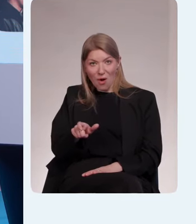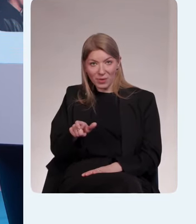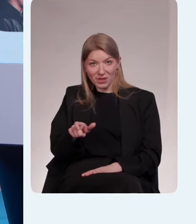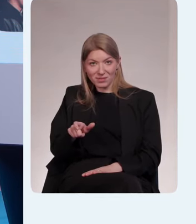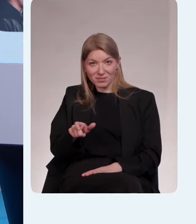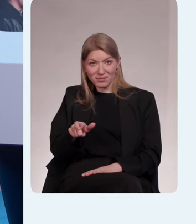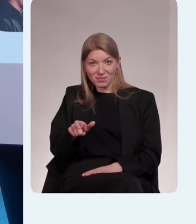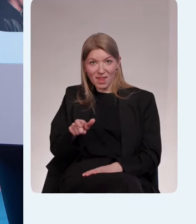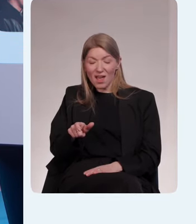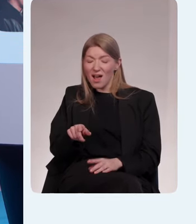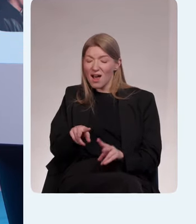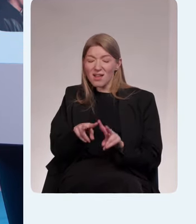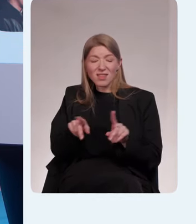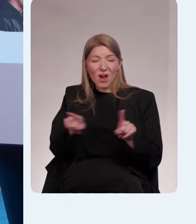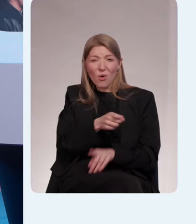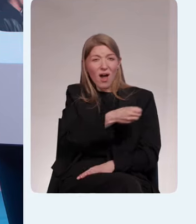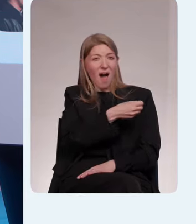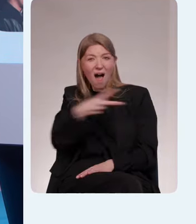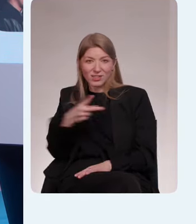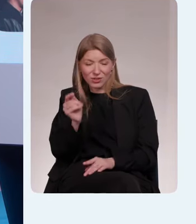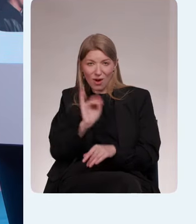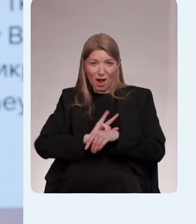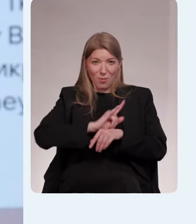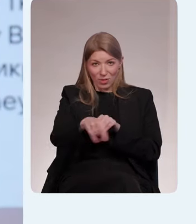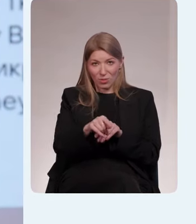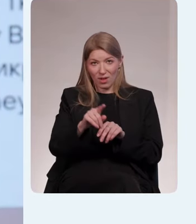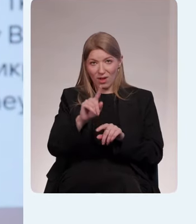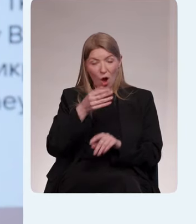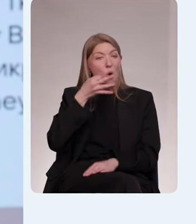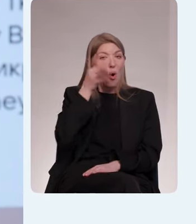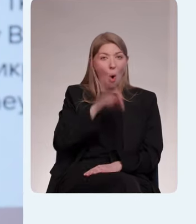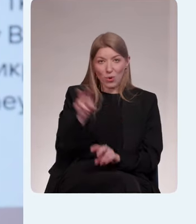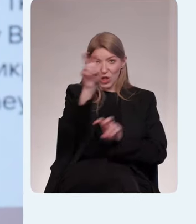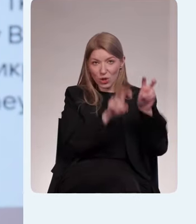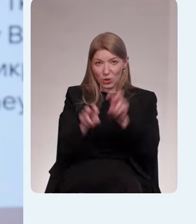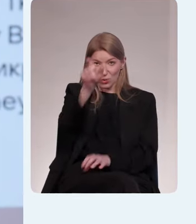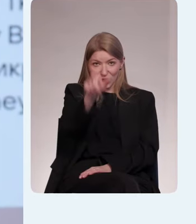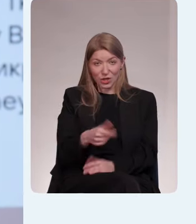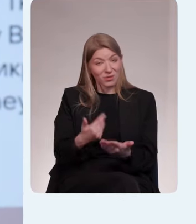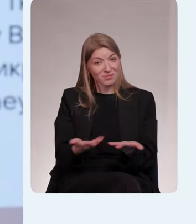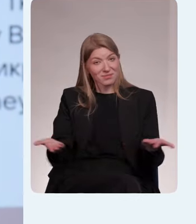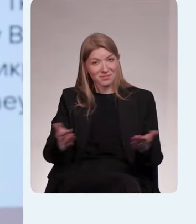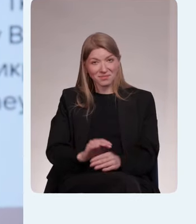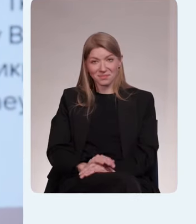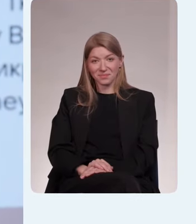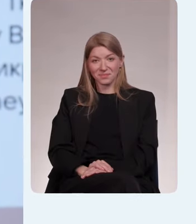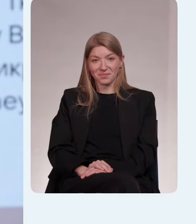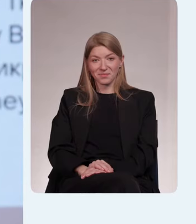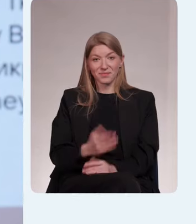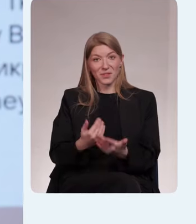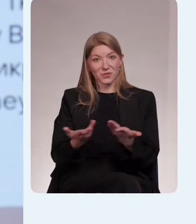Настолько опытный, что отвела опытную ищейку. Да, а вот только ей не дадут худи с надписью «Опытная